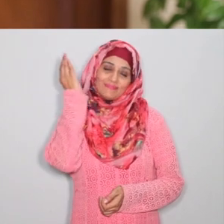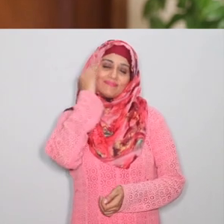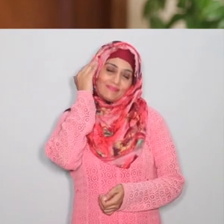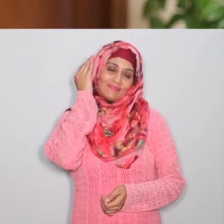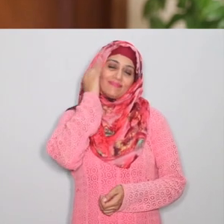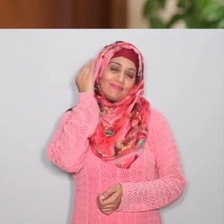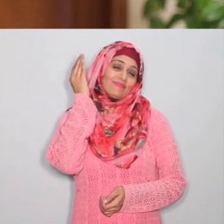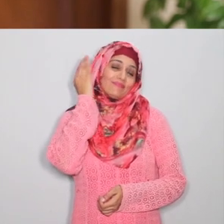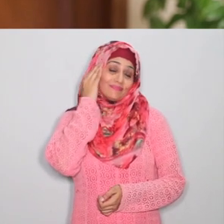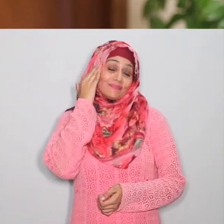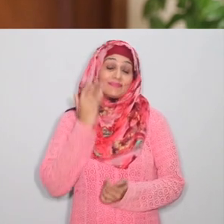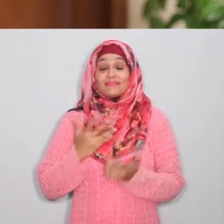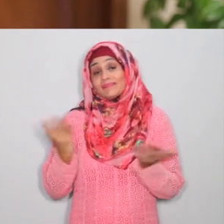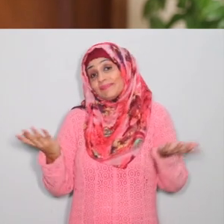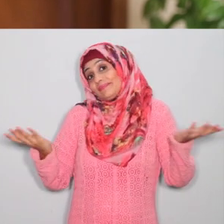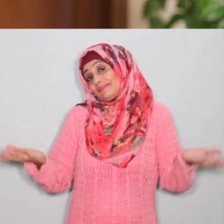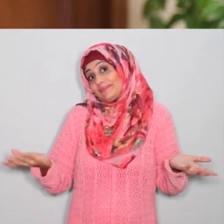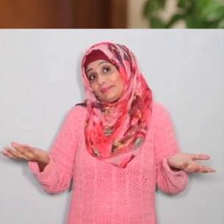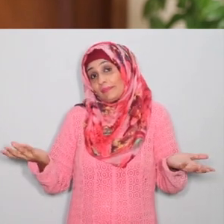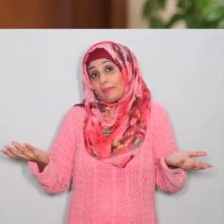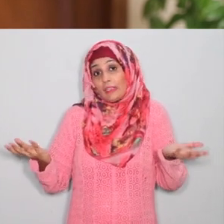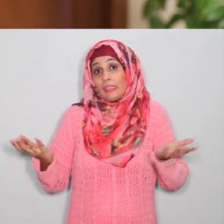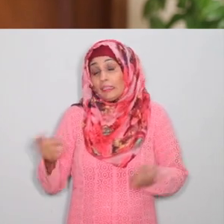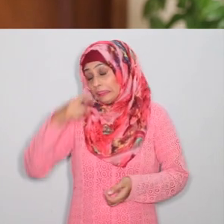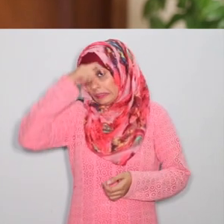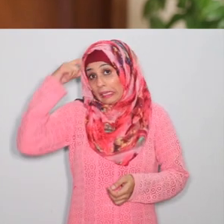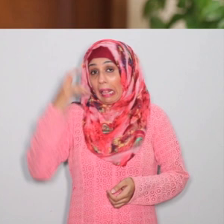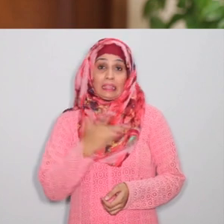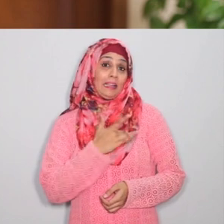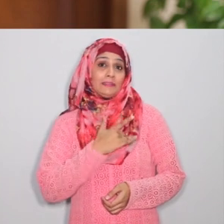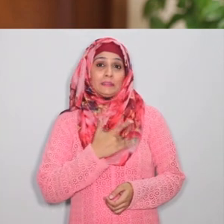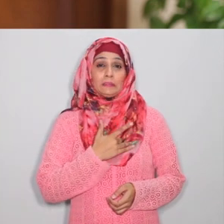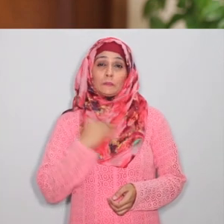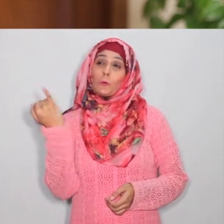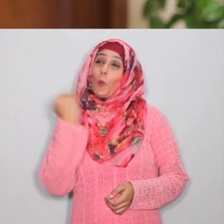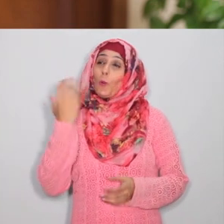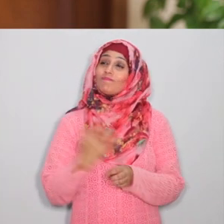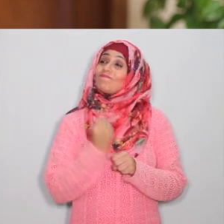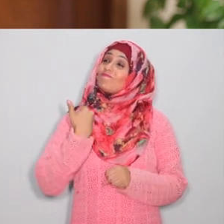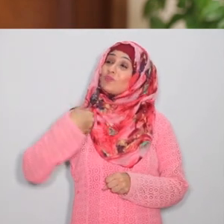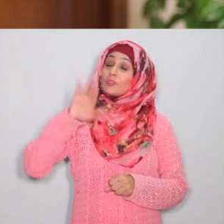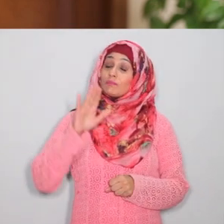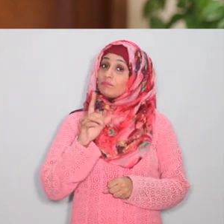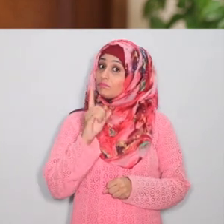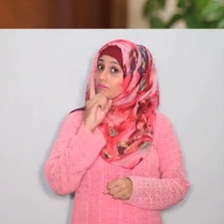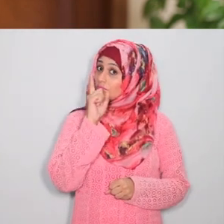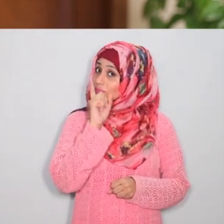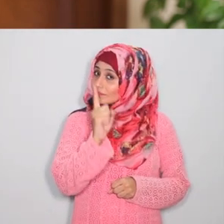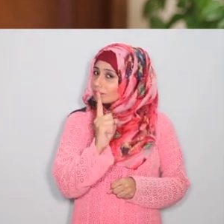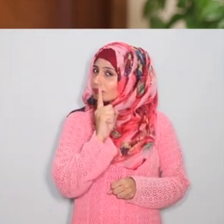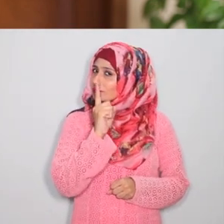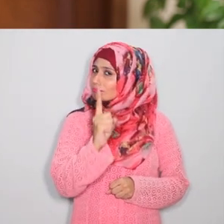समझती हूं वह समझती हूं कि आप यूज करें बस घर में बदल जाता है कहीं पिकनिक पर जाया जाए लेकिन अ